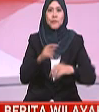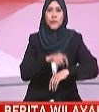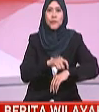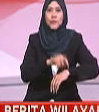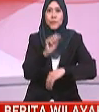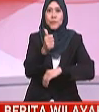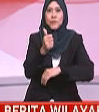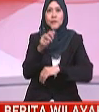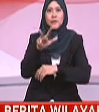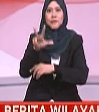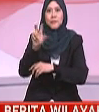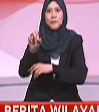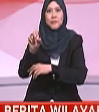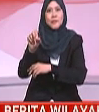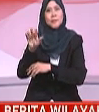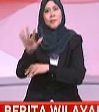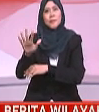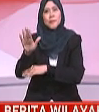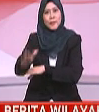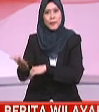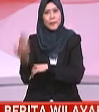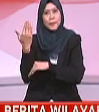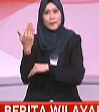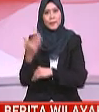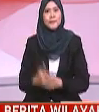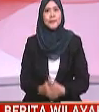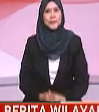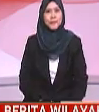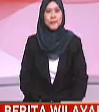pukul 10.35 pagi.